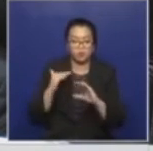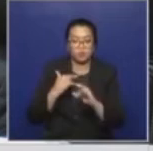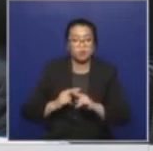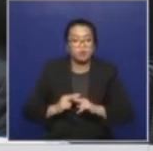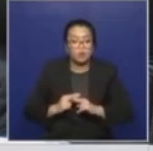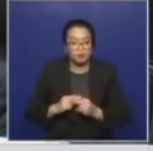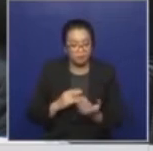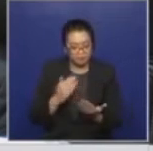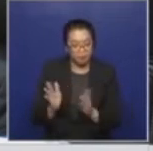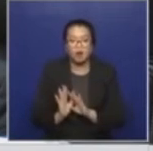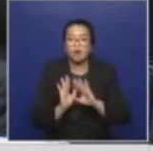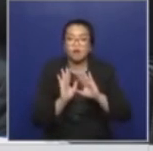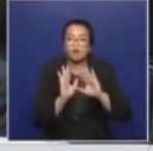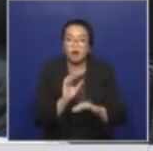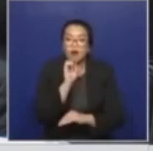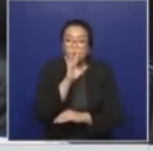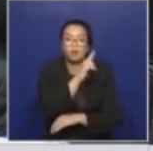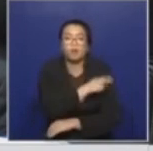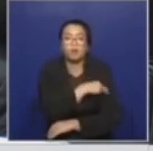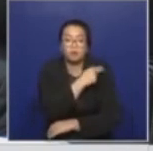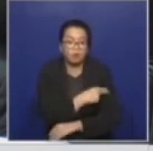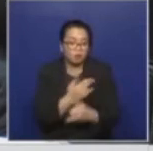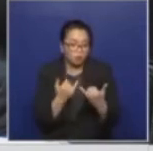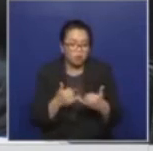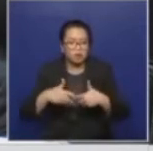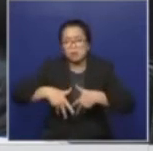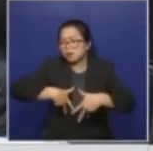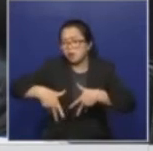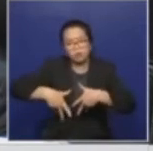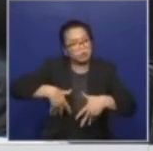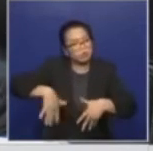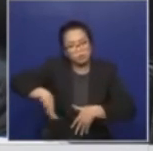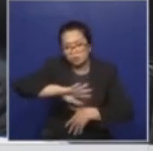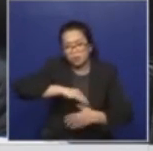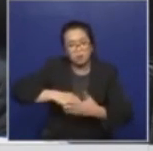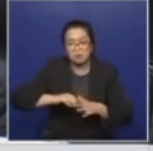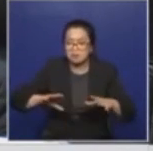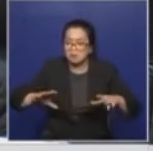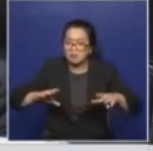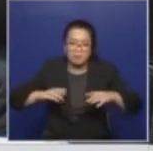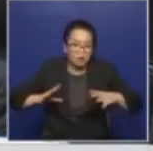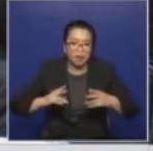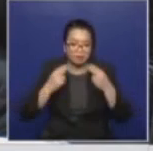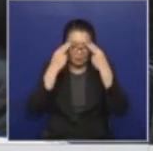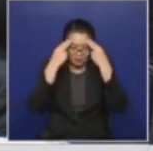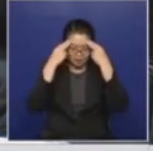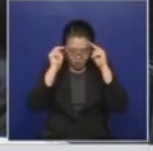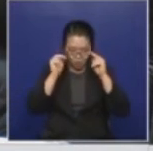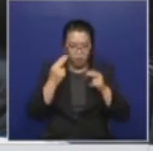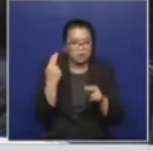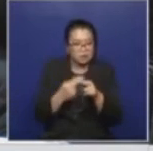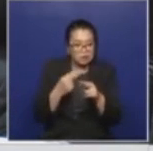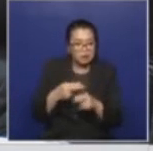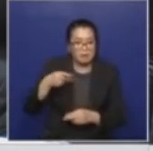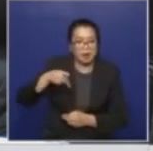ฝากบอกคุณหมอครับประชาชนเขาไม่ยอมรับนายกรัฐมนตรีที่ชื่อพลเอกประยุทธ์